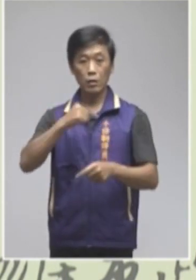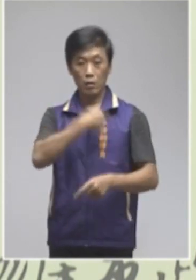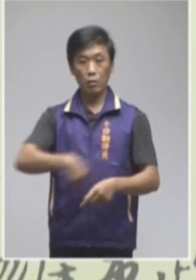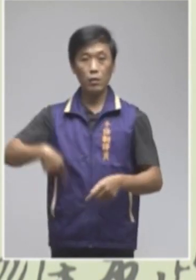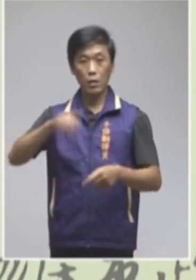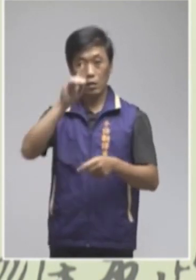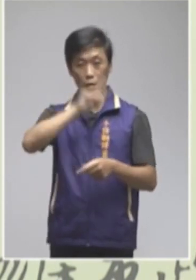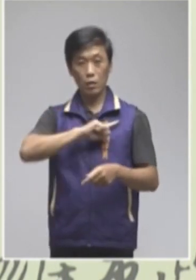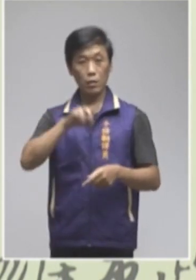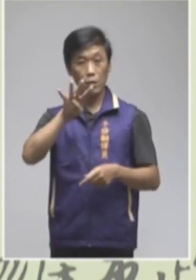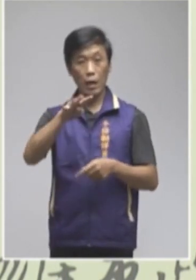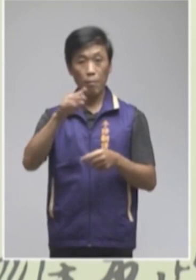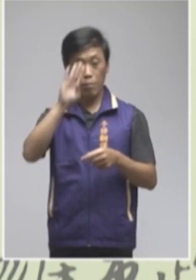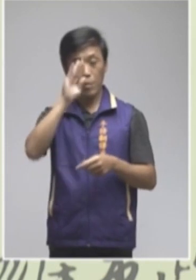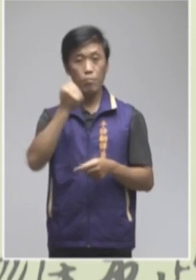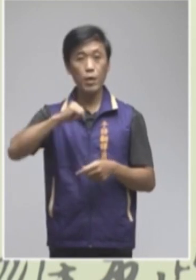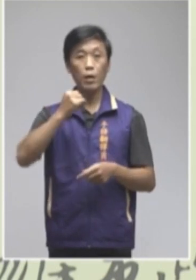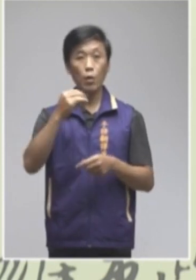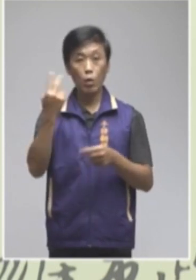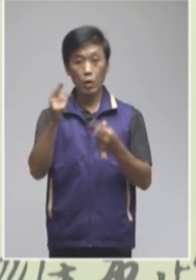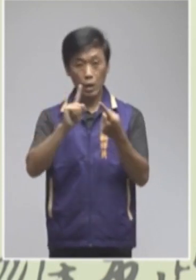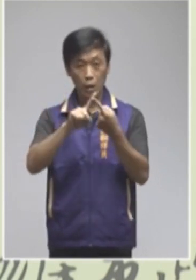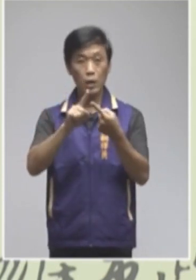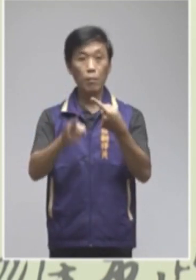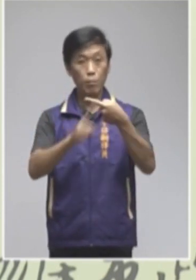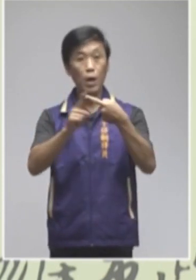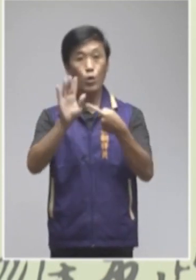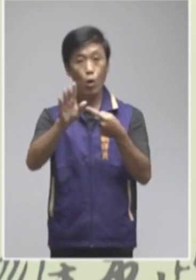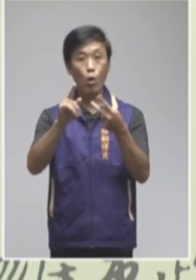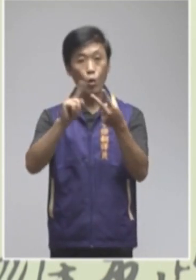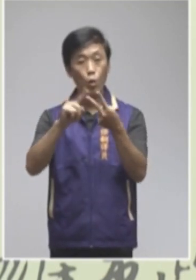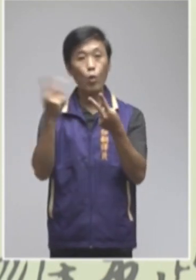病过，或者是刚